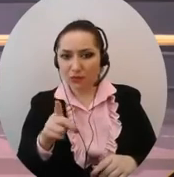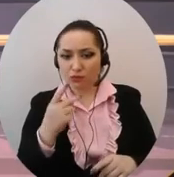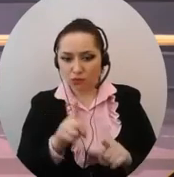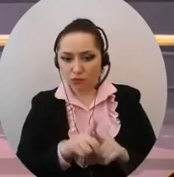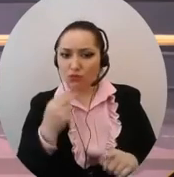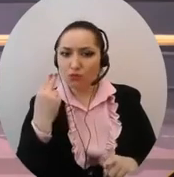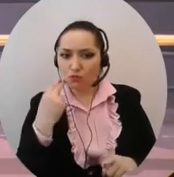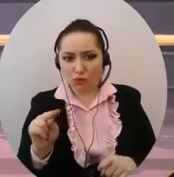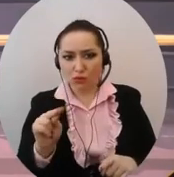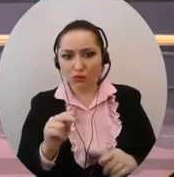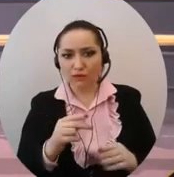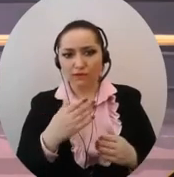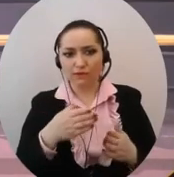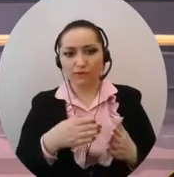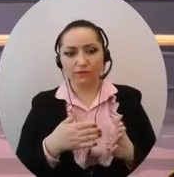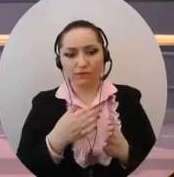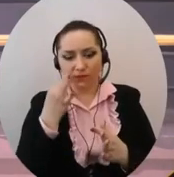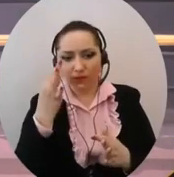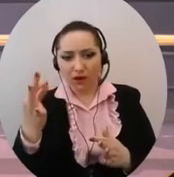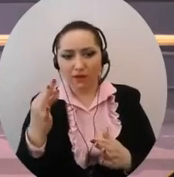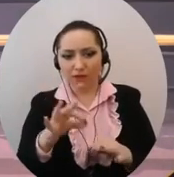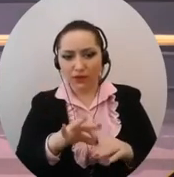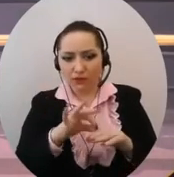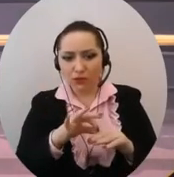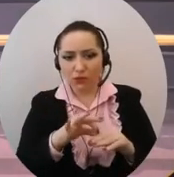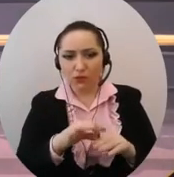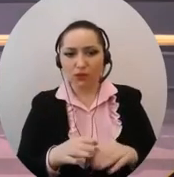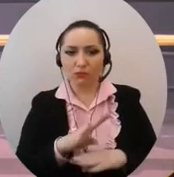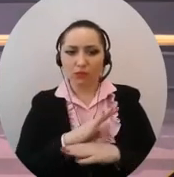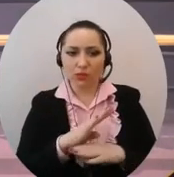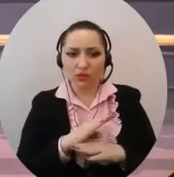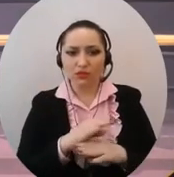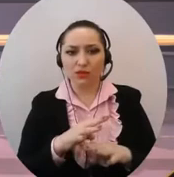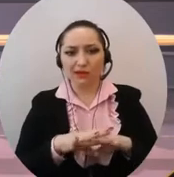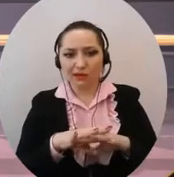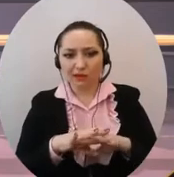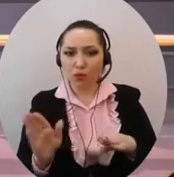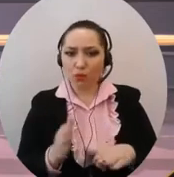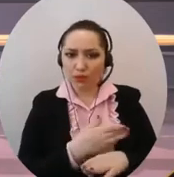выравнивает кожу, отмершие клеточки убирает. Это очень важно тоже.